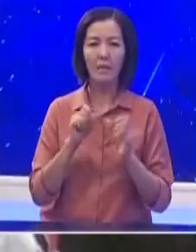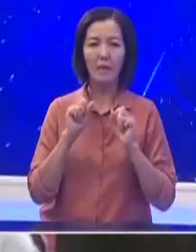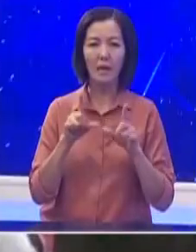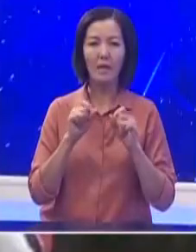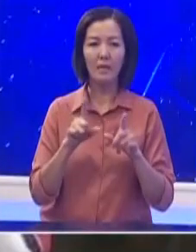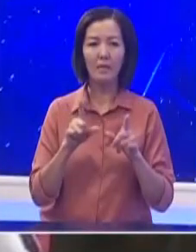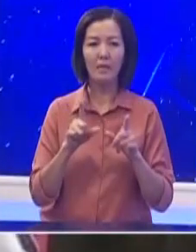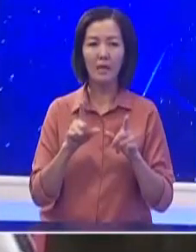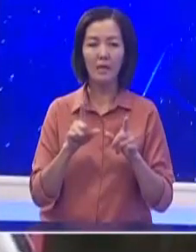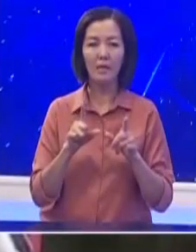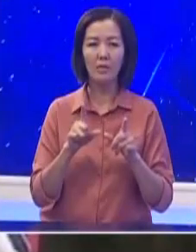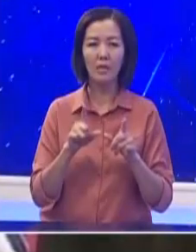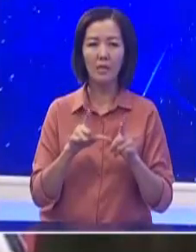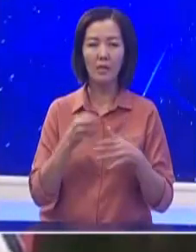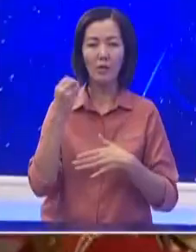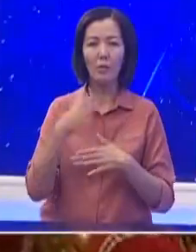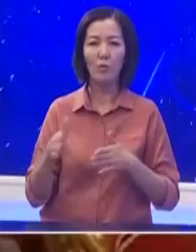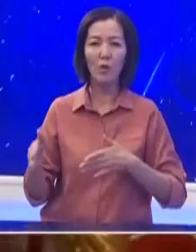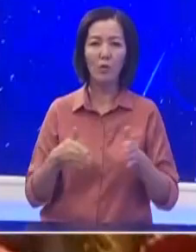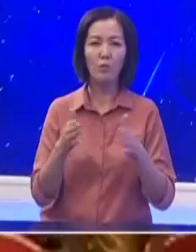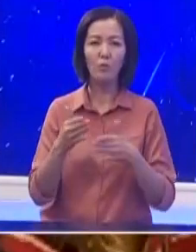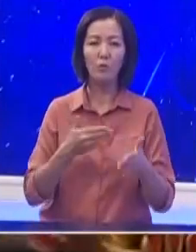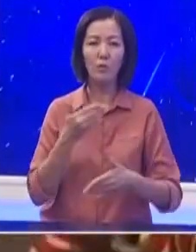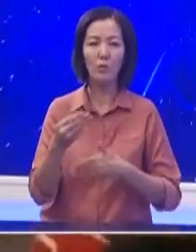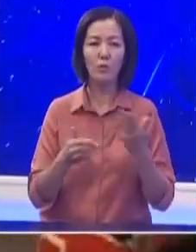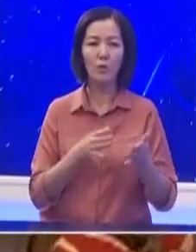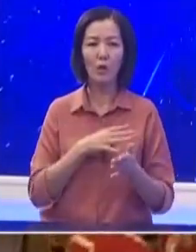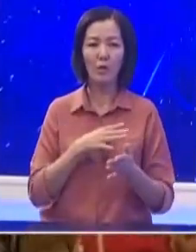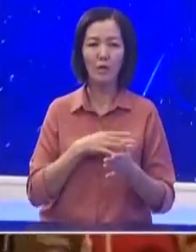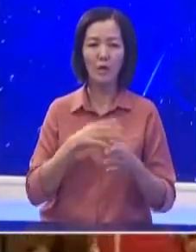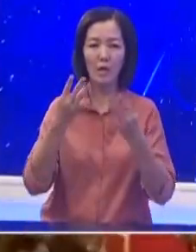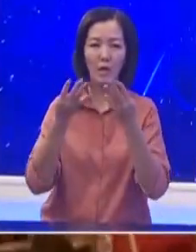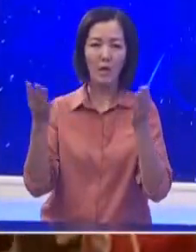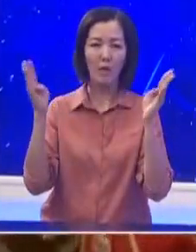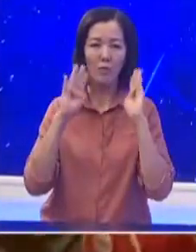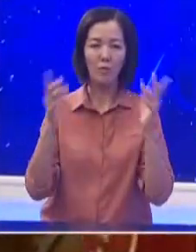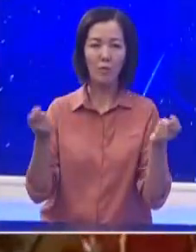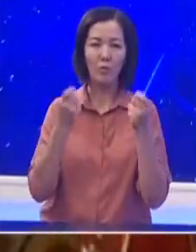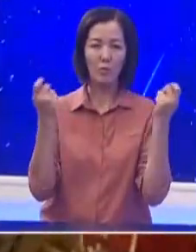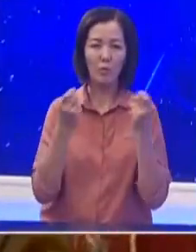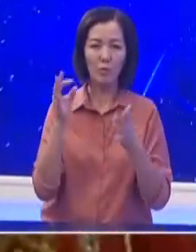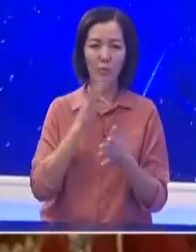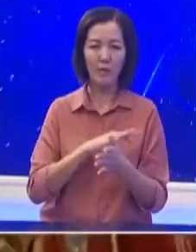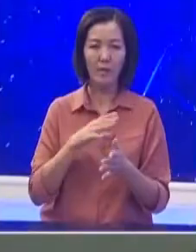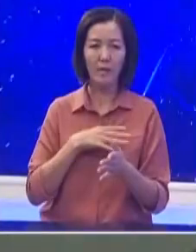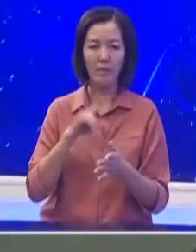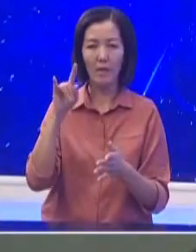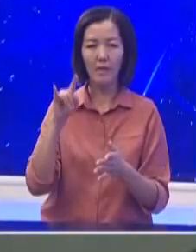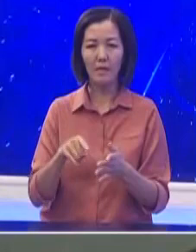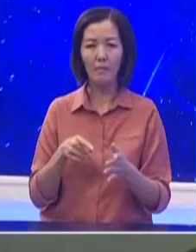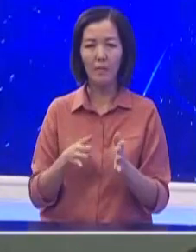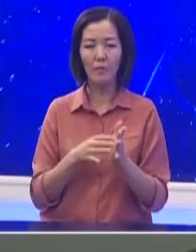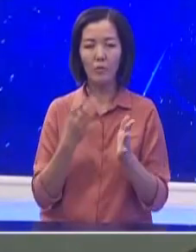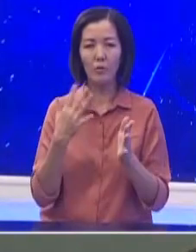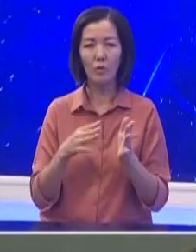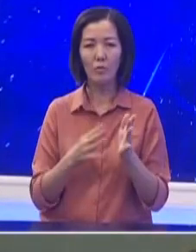күйме Лондон орталығымен өтті. Ол 2,5 ғасыр бойы ташкигізу және корольдік үйлену тойлары үшін пайдаланылып келеді. Оның терезелеріне 1953